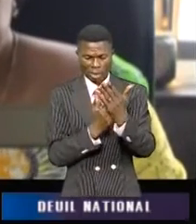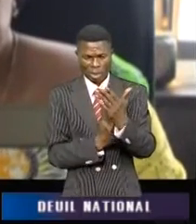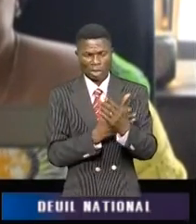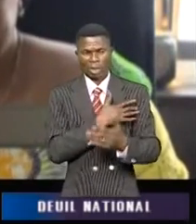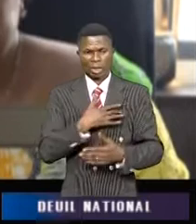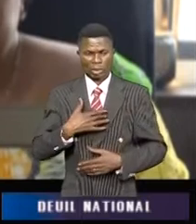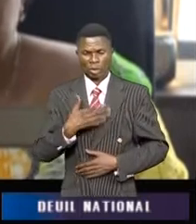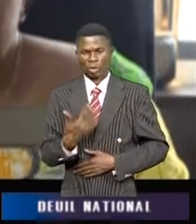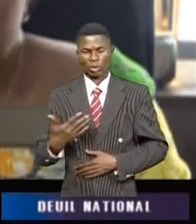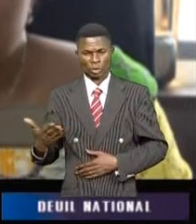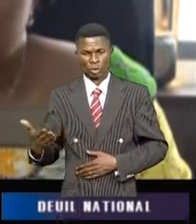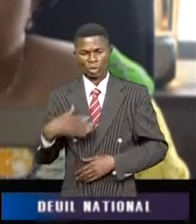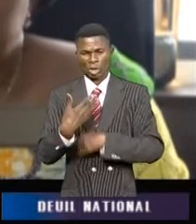identification,